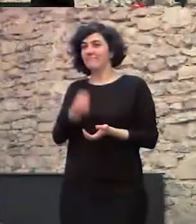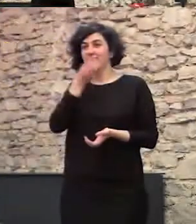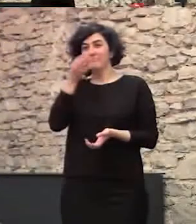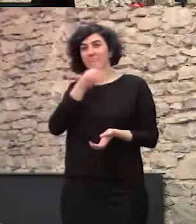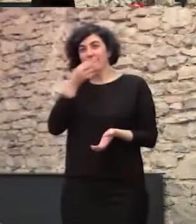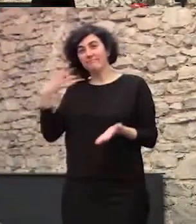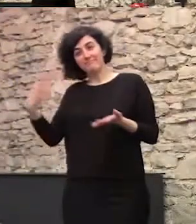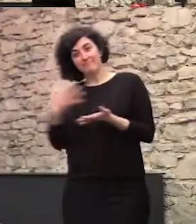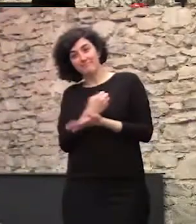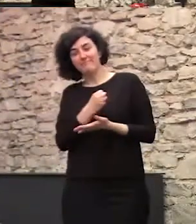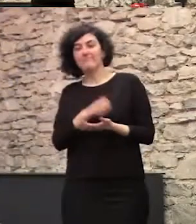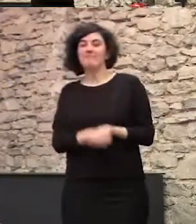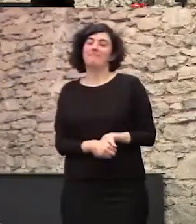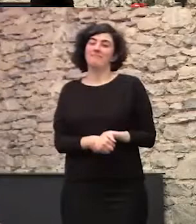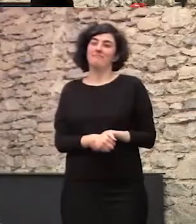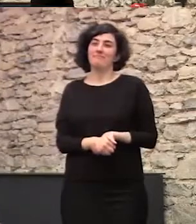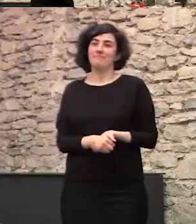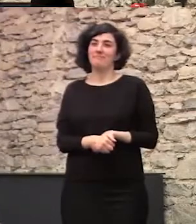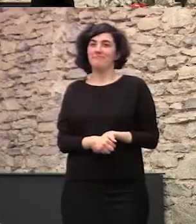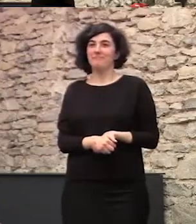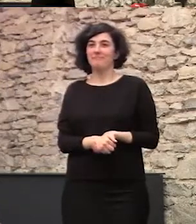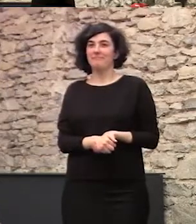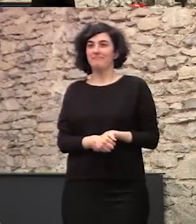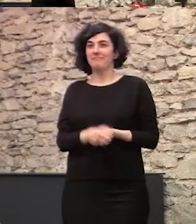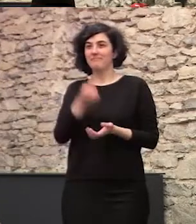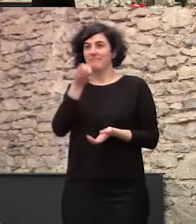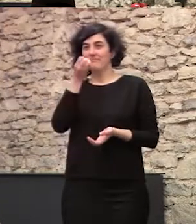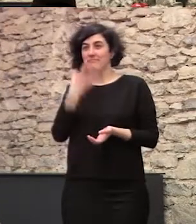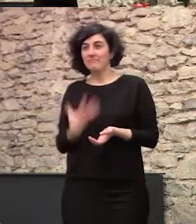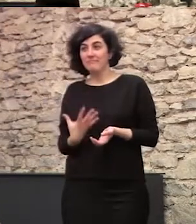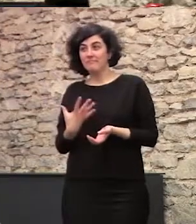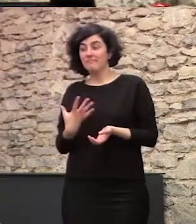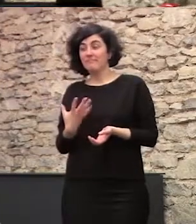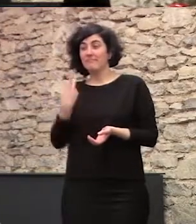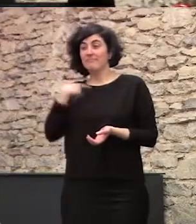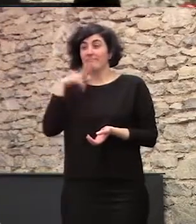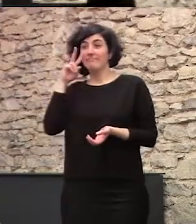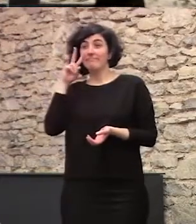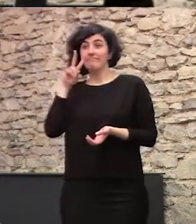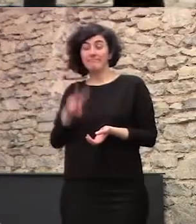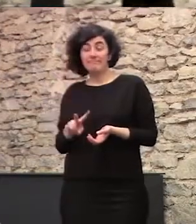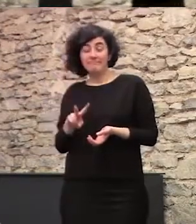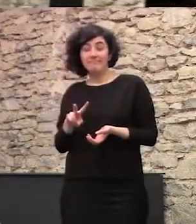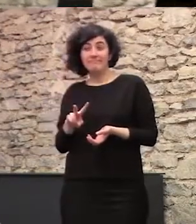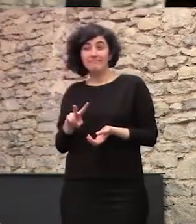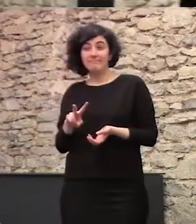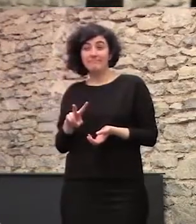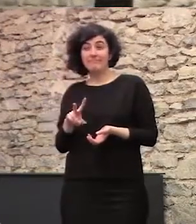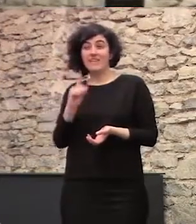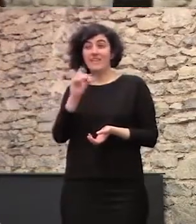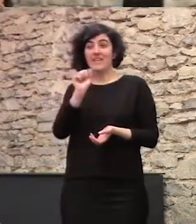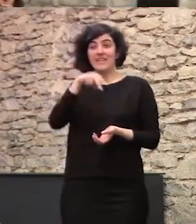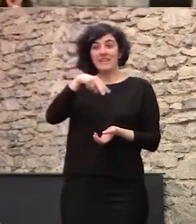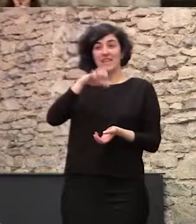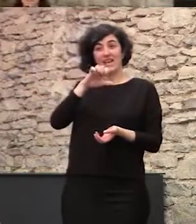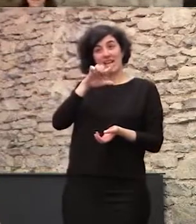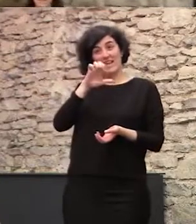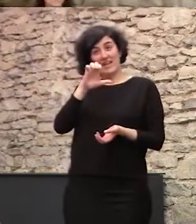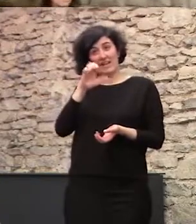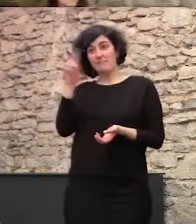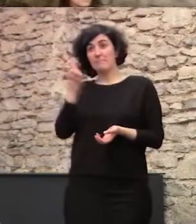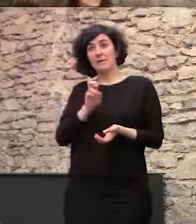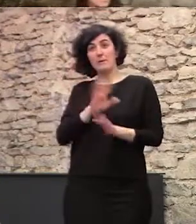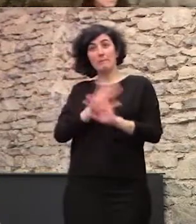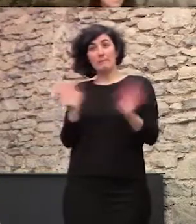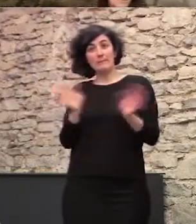Arratsaldeon dizuela denoi. Bueno, ikusten duzuen bezala, etorri zaigu Danele Sarriugarte, baina